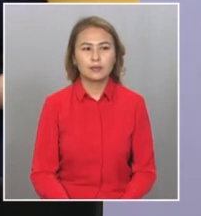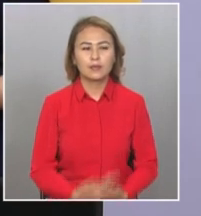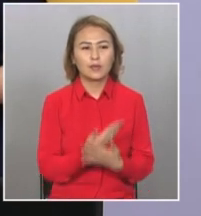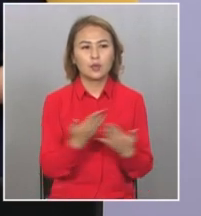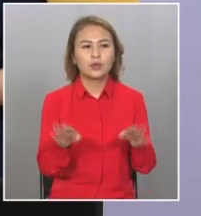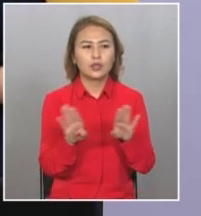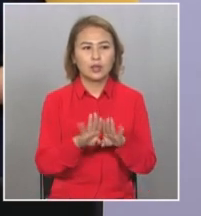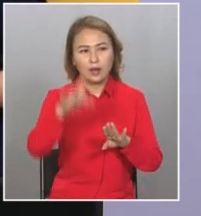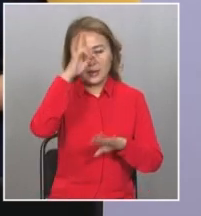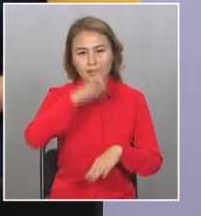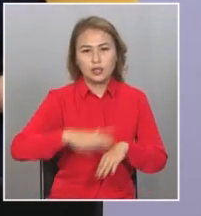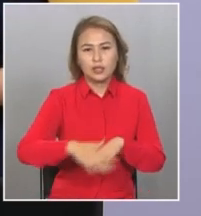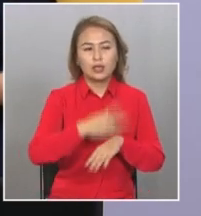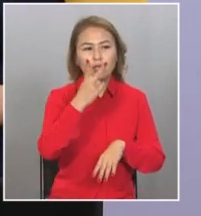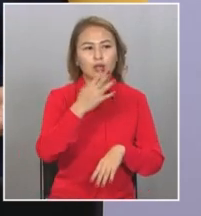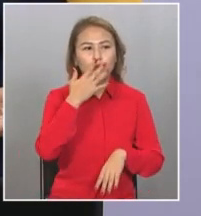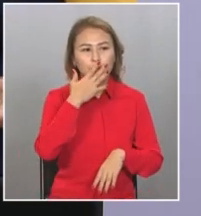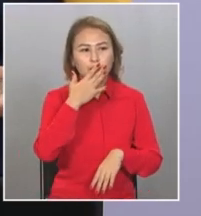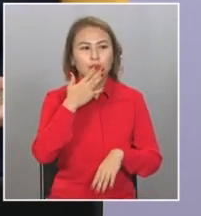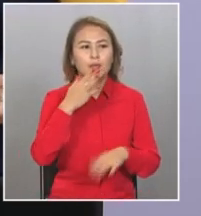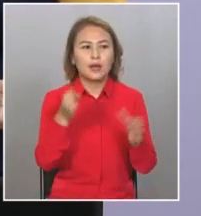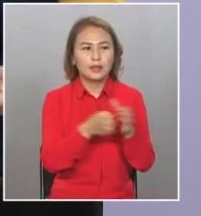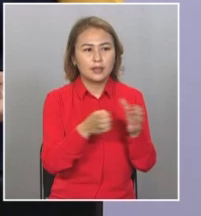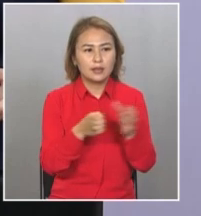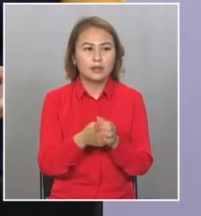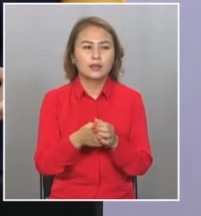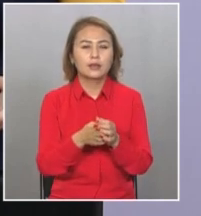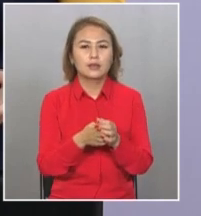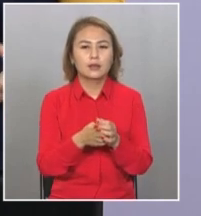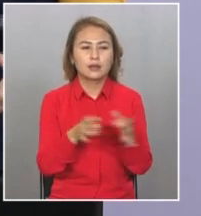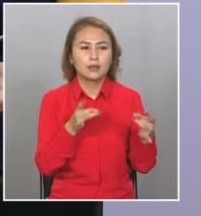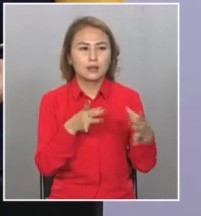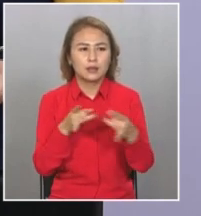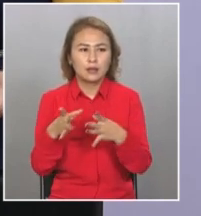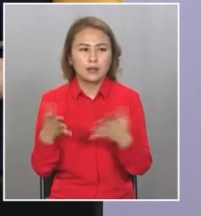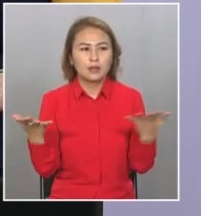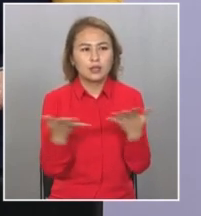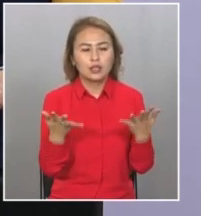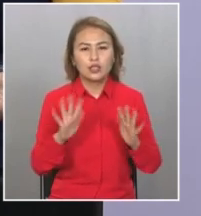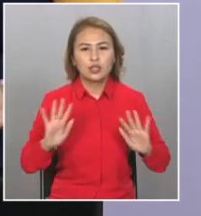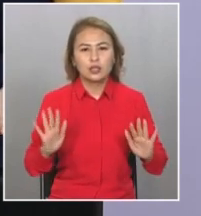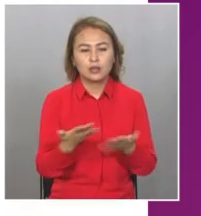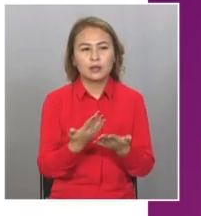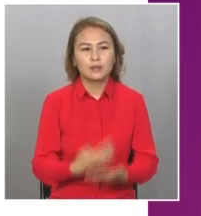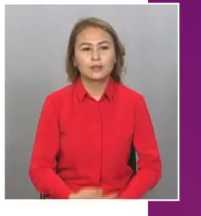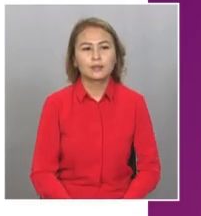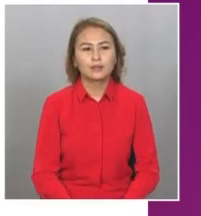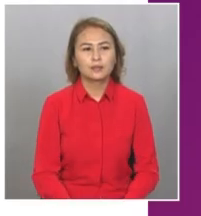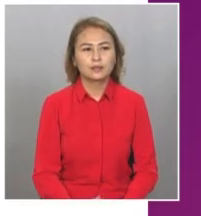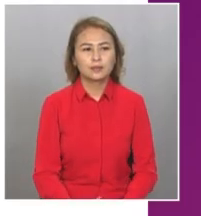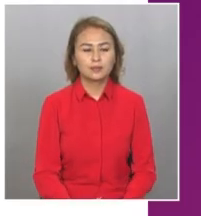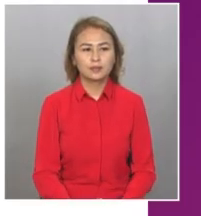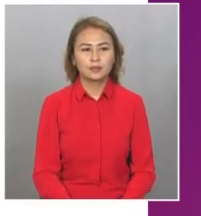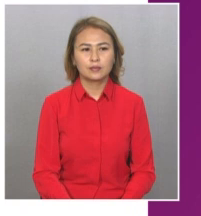Осы жерде қазақ жеріндегі екі ұлттық партияның бір-бірімен текетіресі не нәрсеге